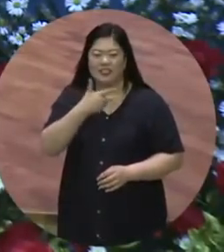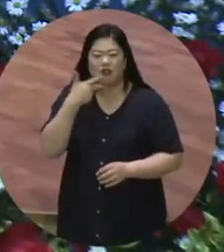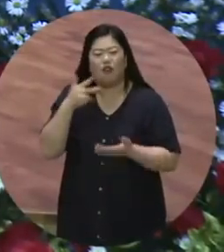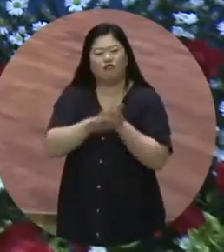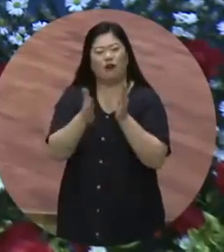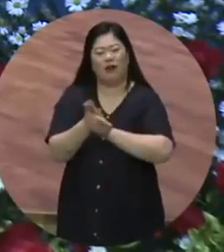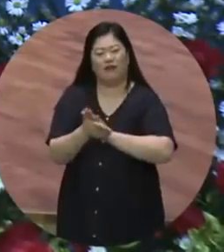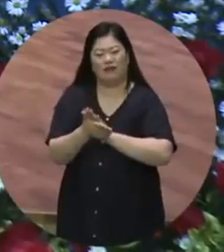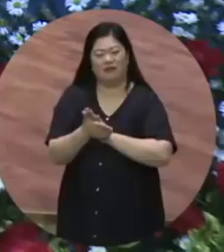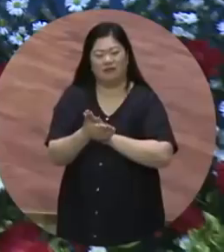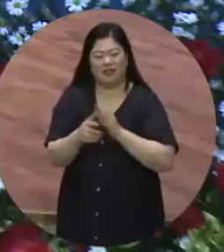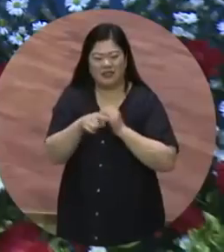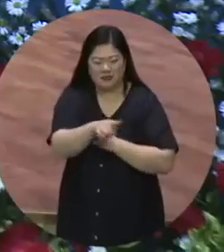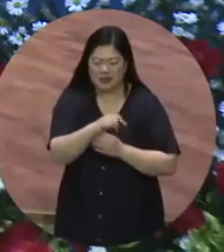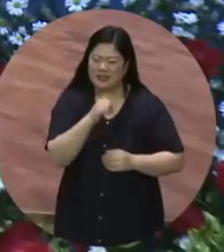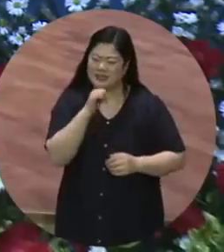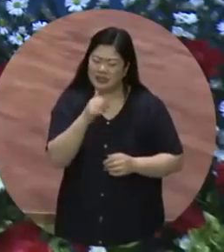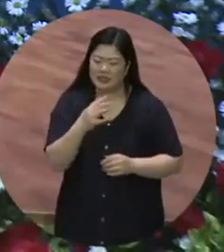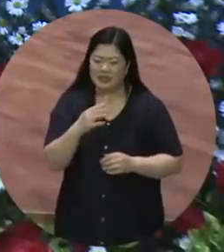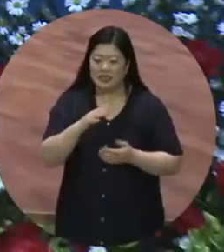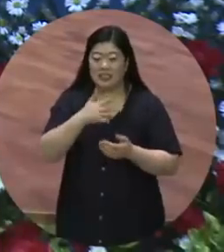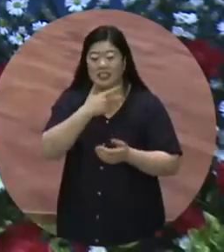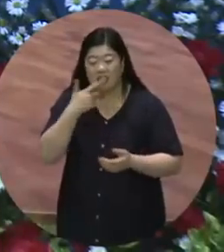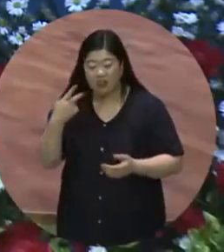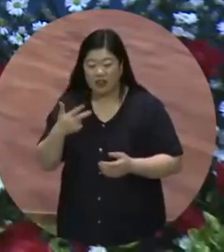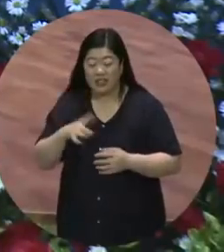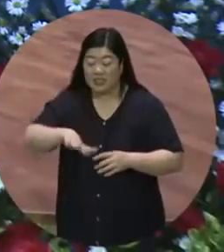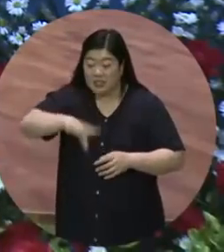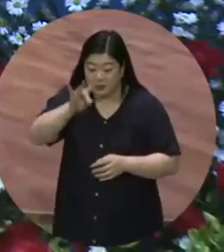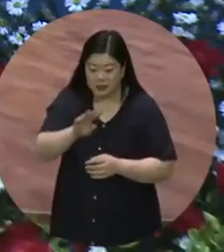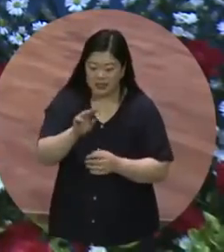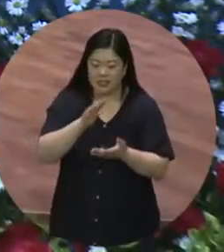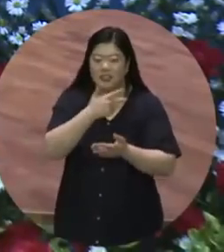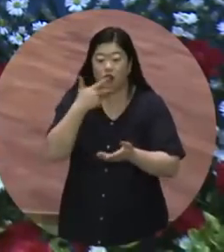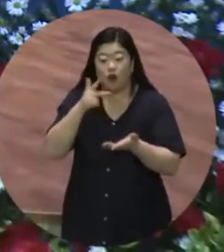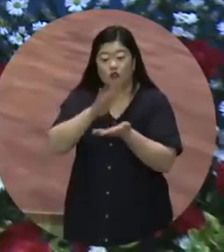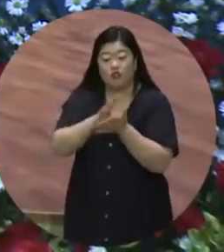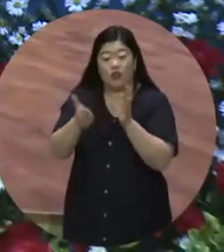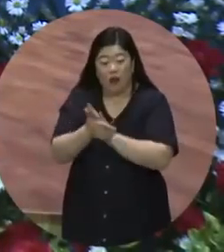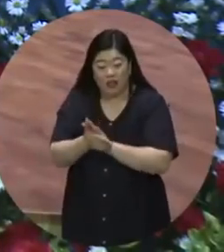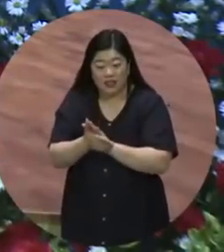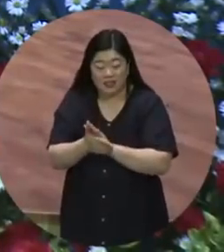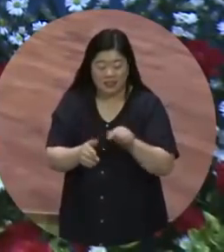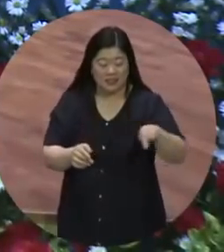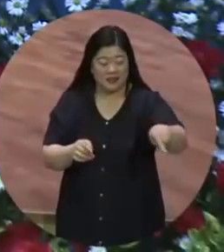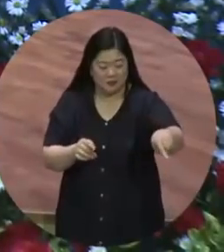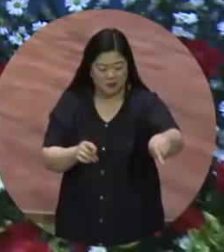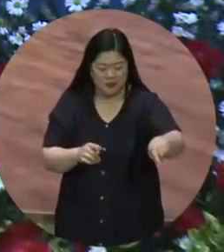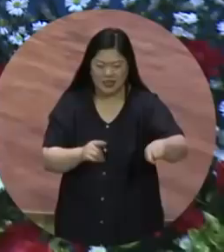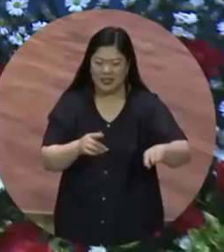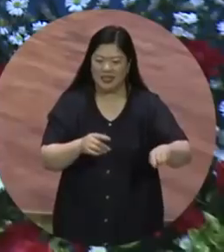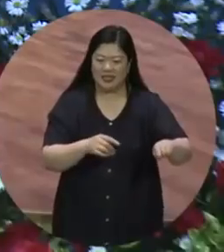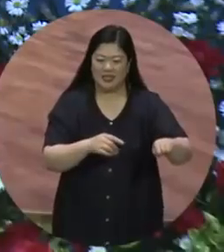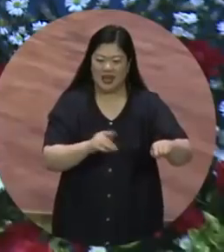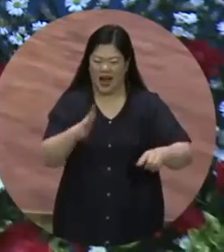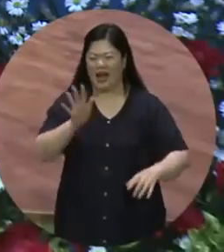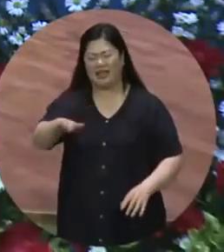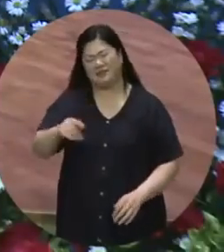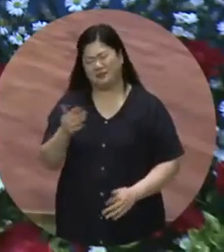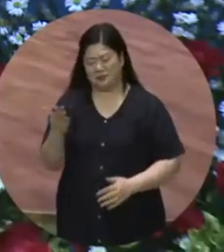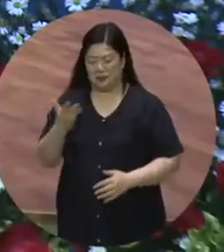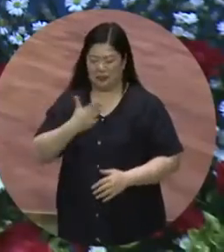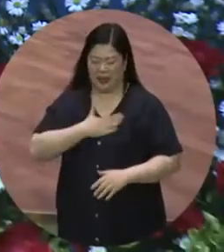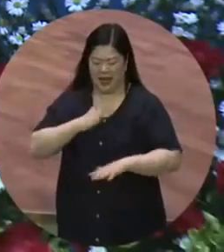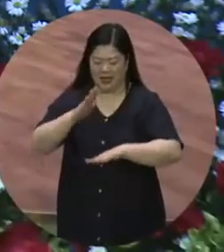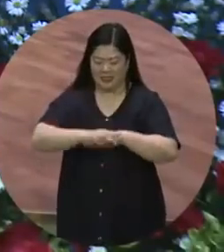다섯 살이 두 달 됐는데 EMS 두 달 됐는데 영어로 기도를 하더라고. 그걸 자랑하면서 내 데 보냈더라고. 우리 아이가